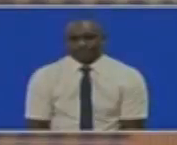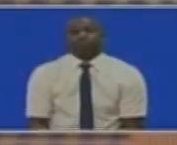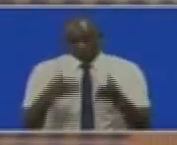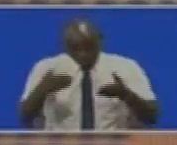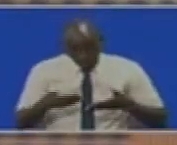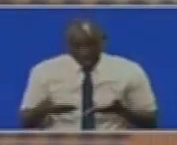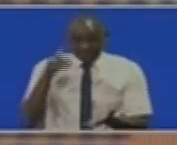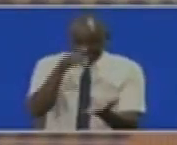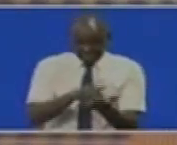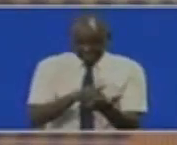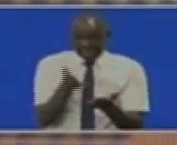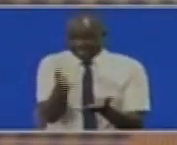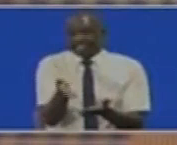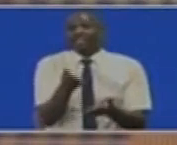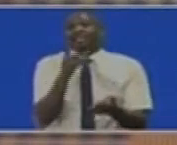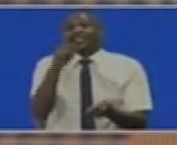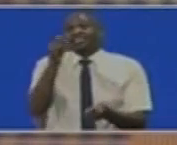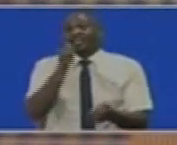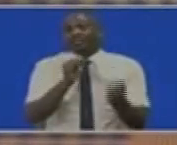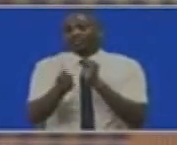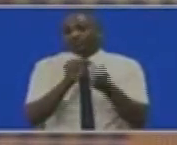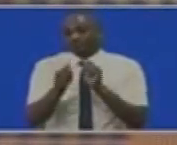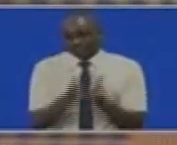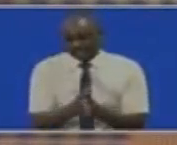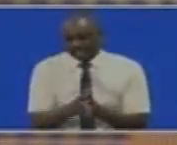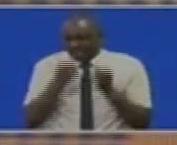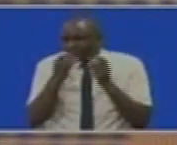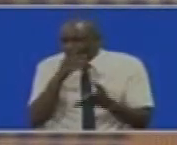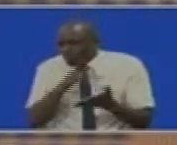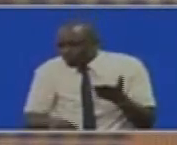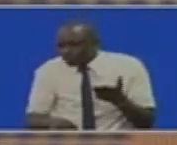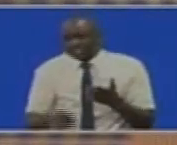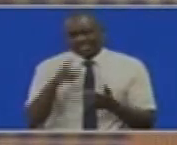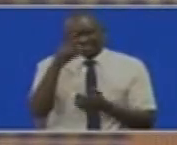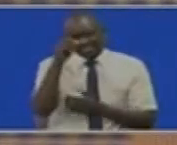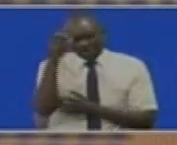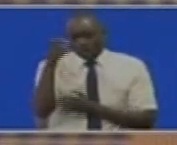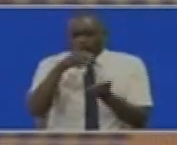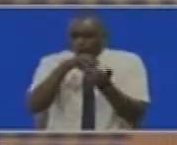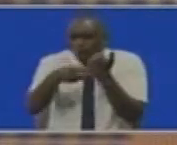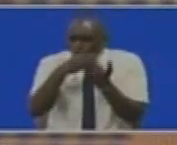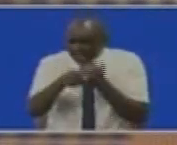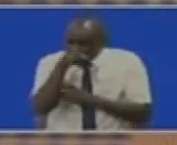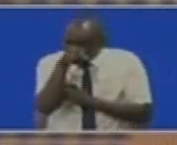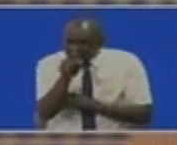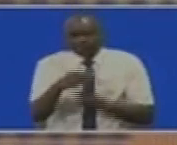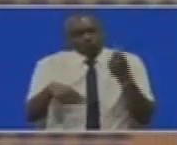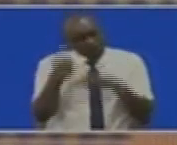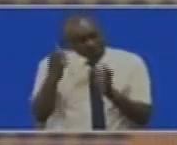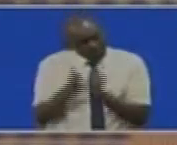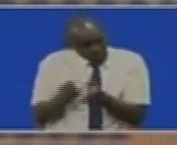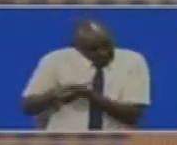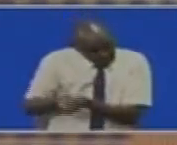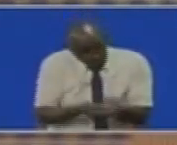Karibu tena mtazamaji kwenye meza ya KTN Leo Michezo. Tunaarifiwa kuwa kikosi cha Telkom Orange ambao ndio mabingwa watetezi wa michuano